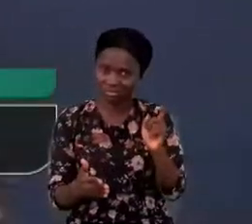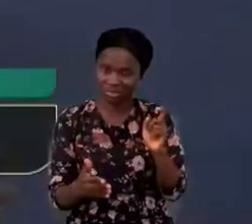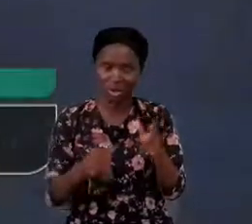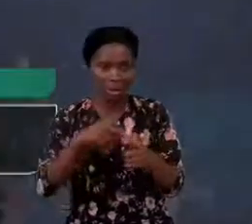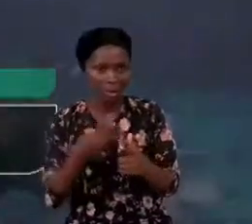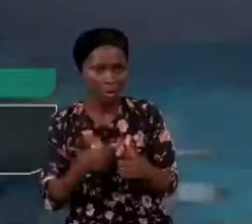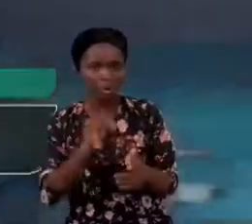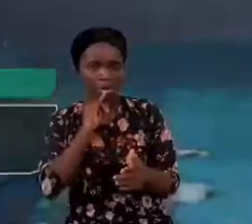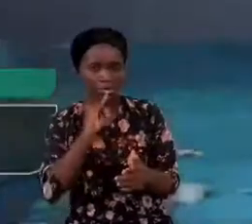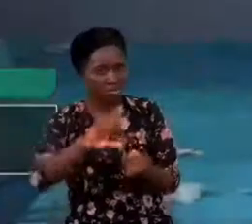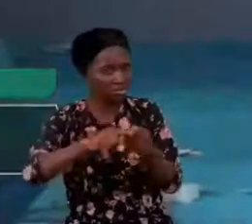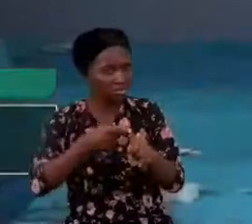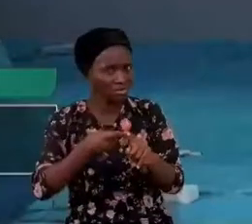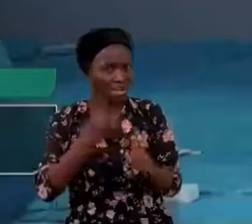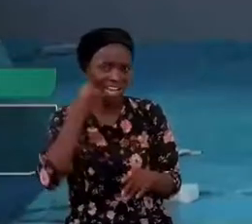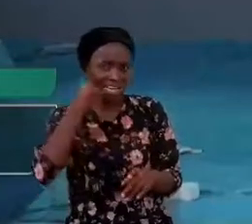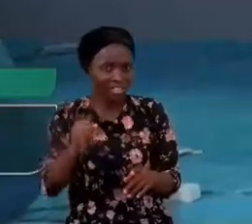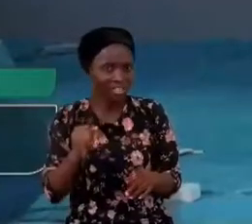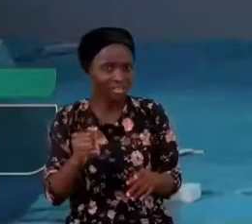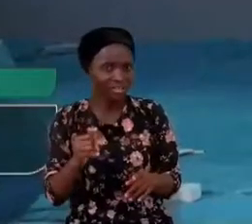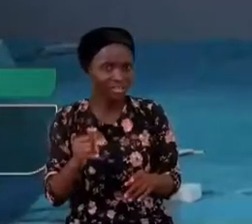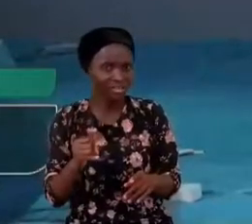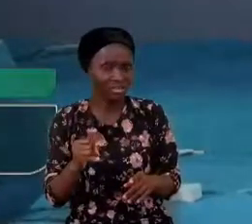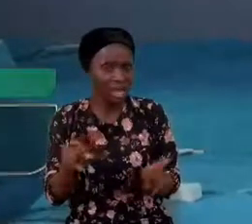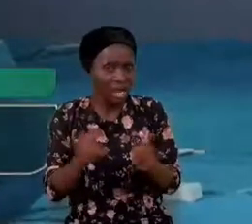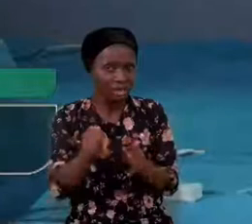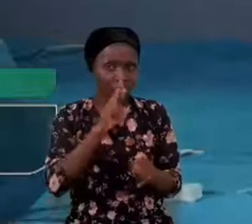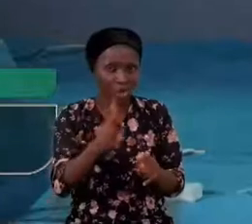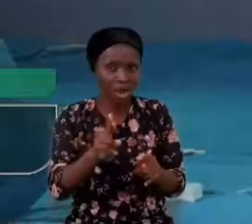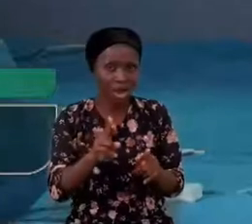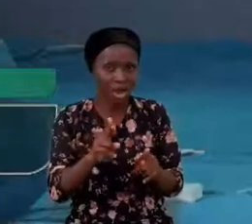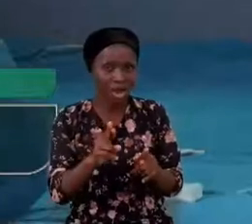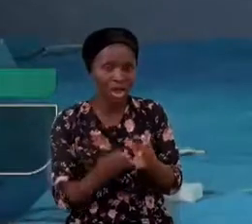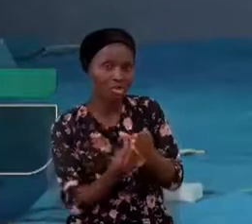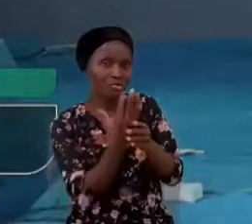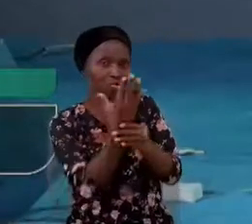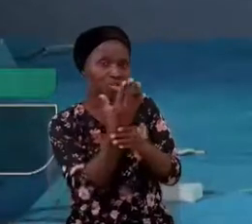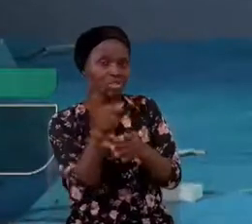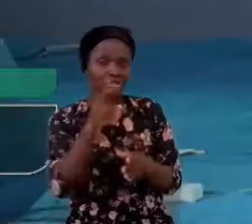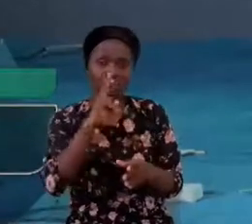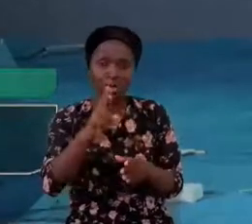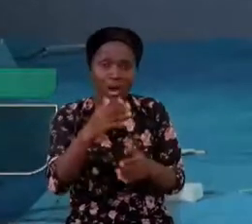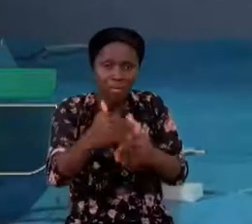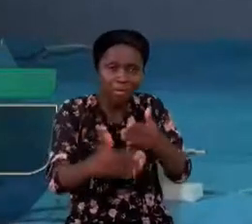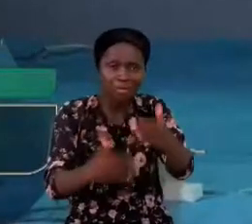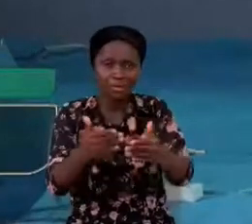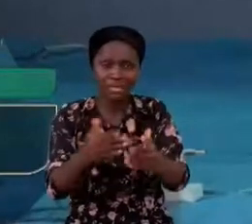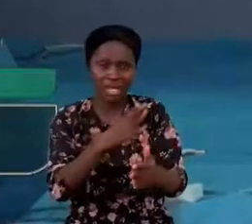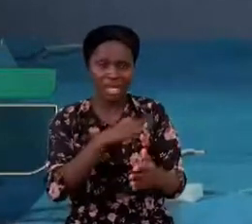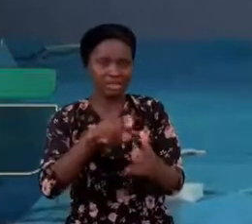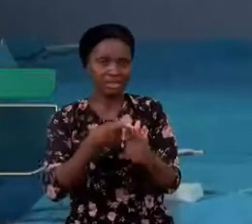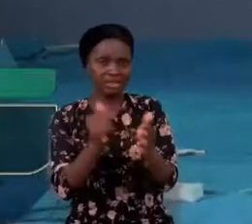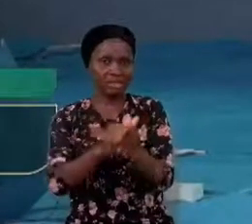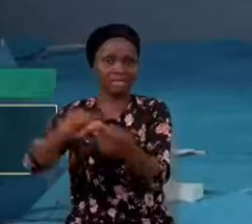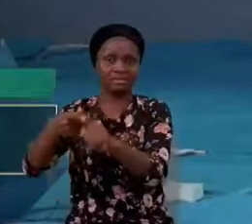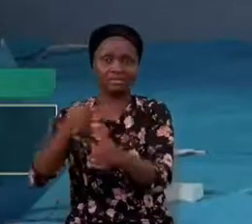Est-ce qu'il peut évoluer? Est-ce que c'est un ami? Il veut te dérailler. Il veut